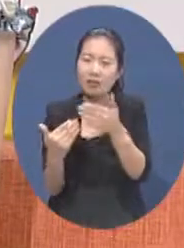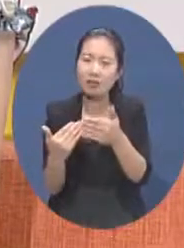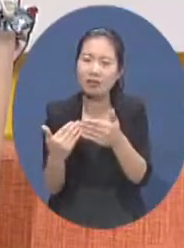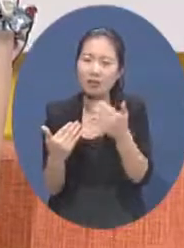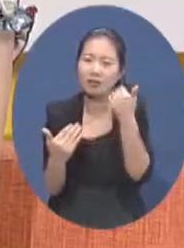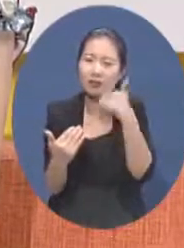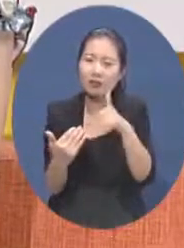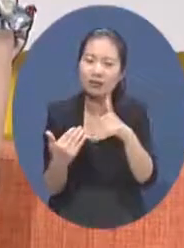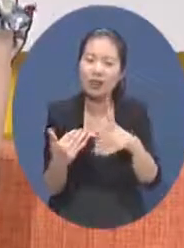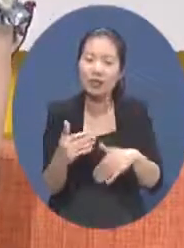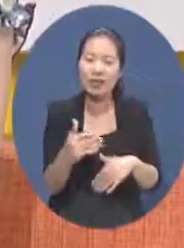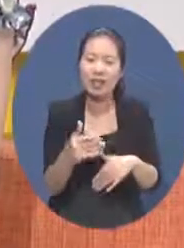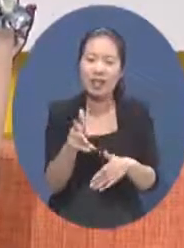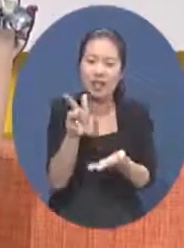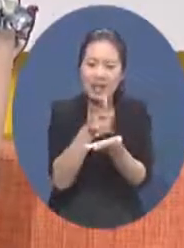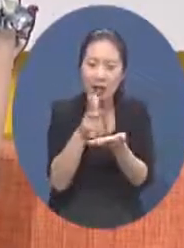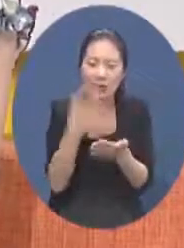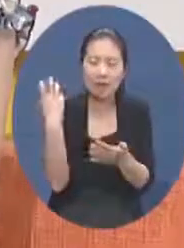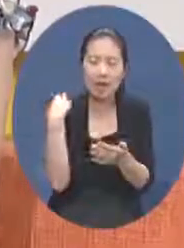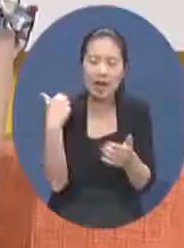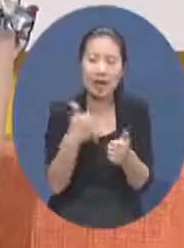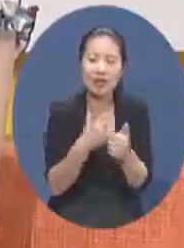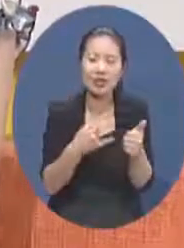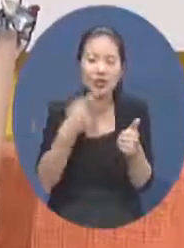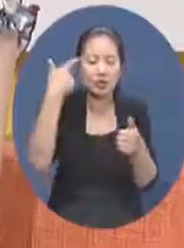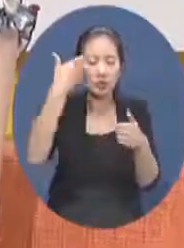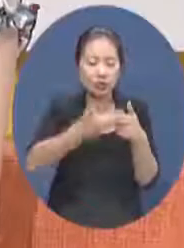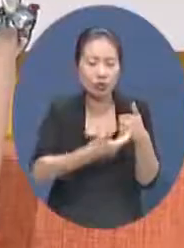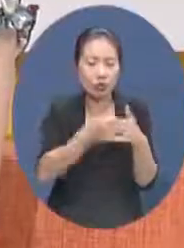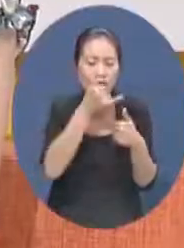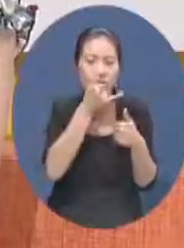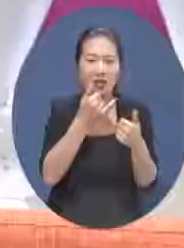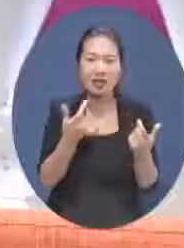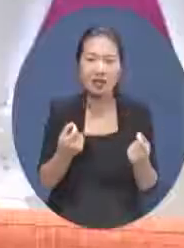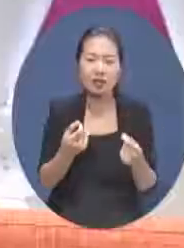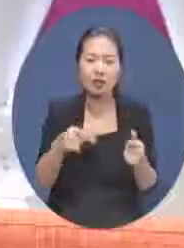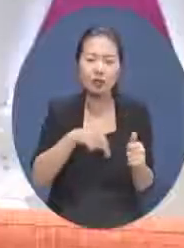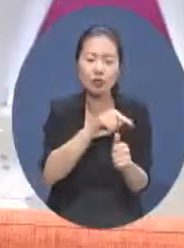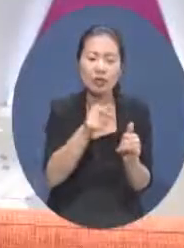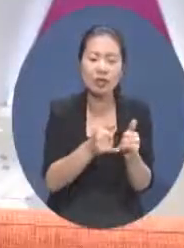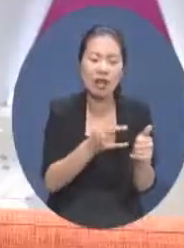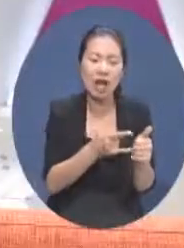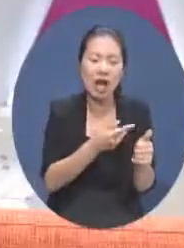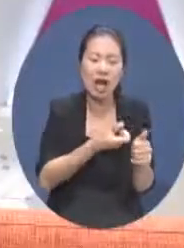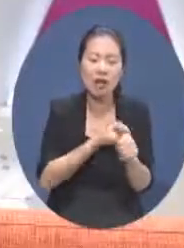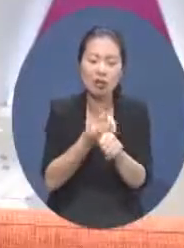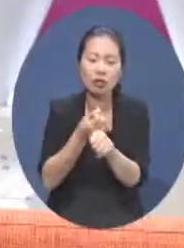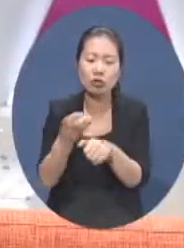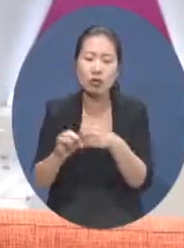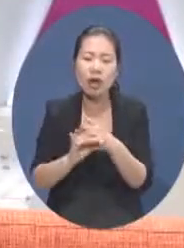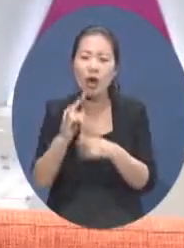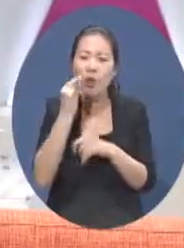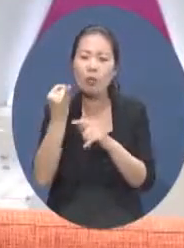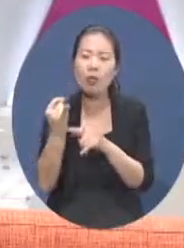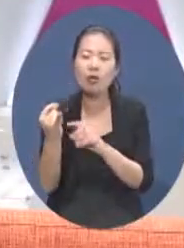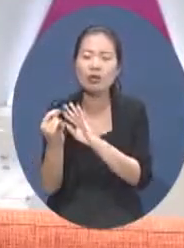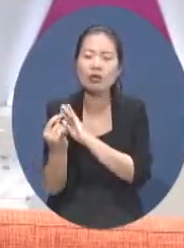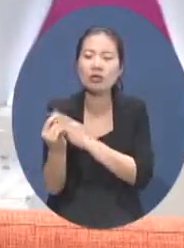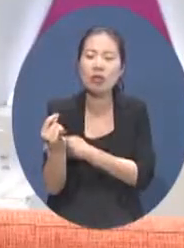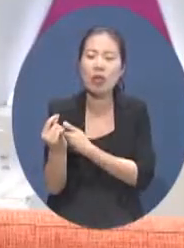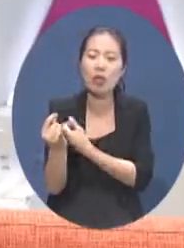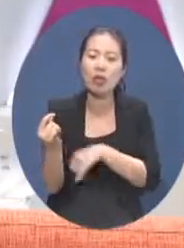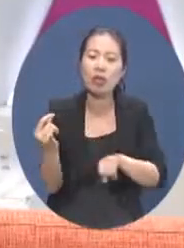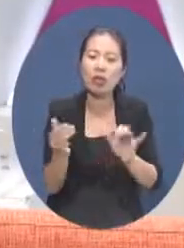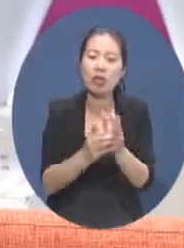우리 PD 아저씨에게 물어보게 되는 일이 생기죠. 이렇게 자꾸 주변 사람이 알려주게 되면 아이는 엄마를 무능력하다라고